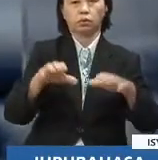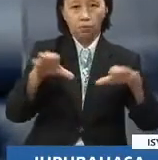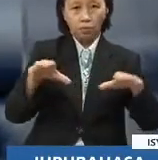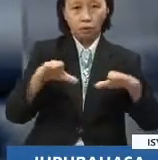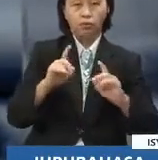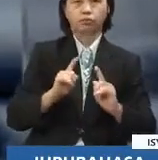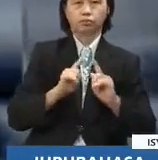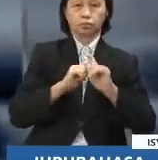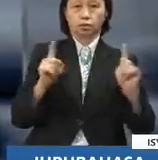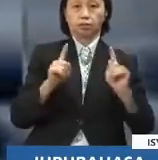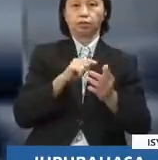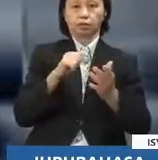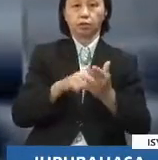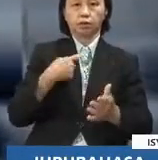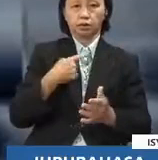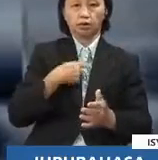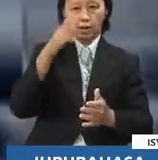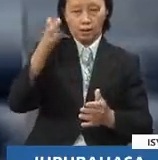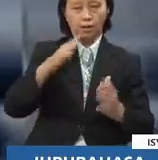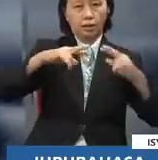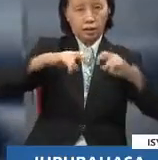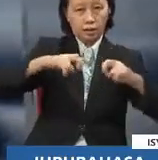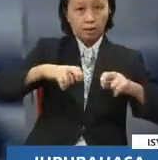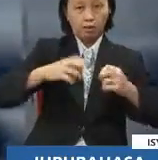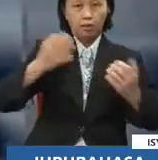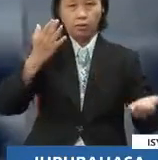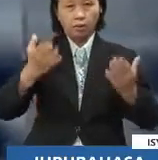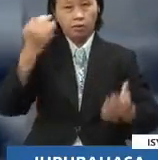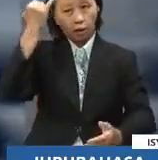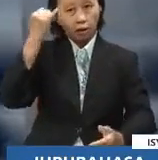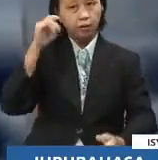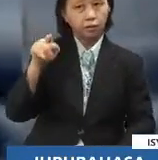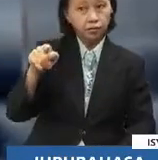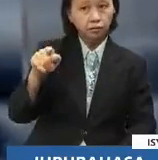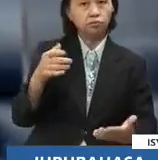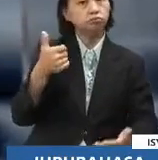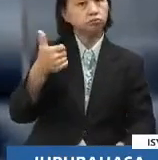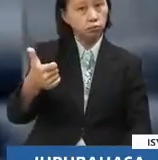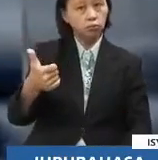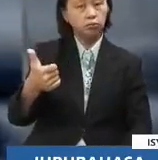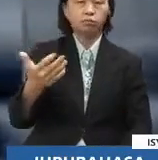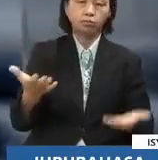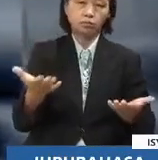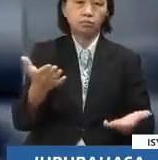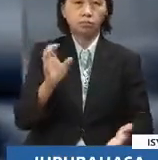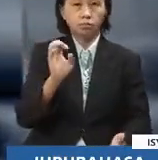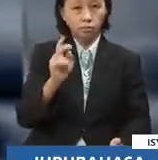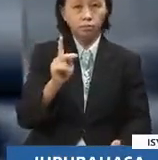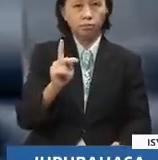laksanakan tapi ini juga kita kaji mungkin tadi itu bagus juga ya si